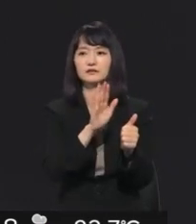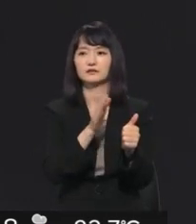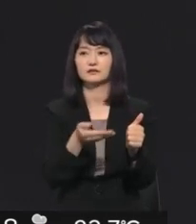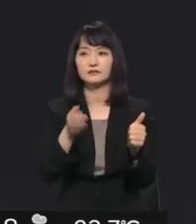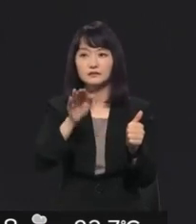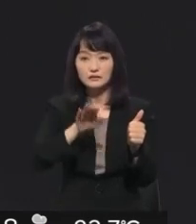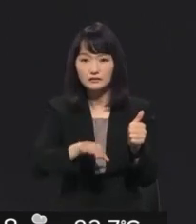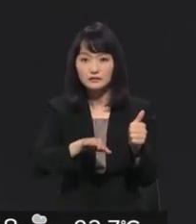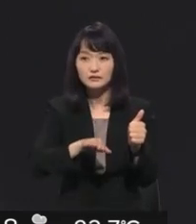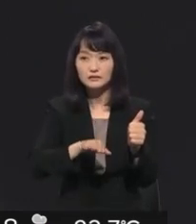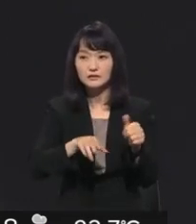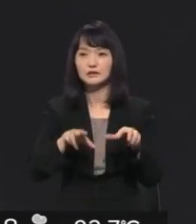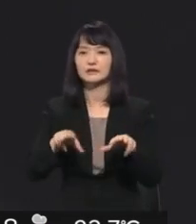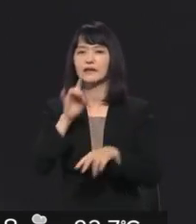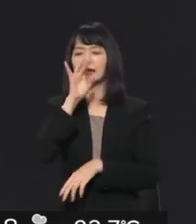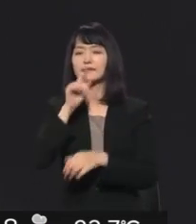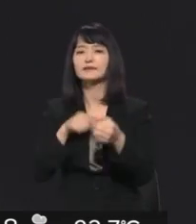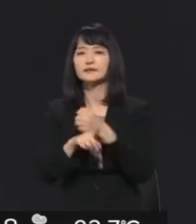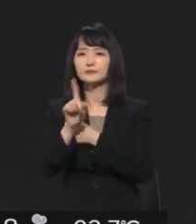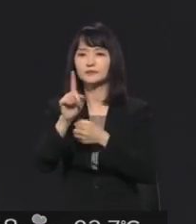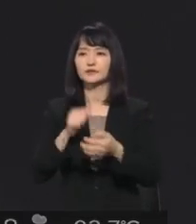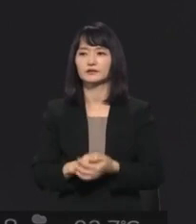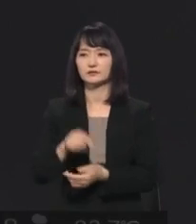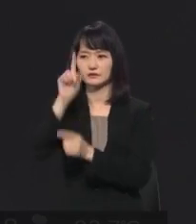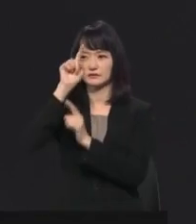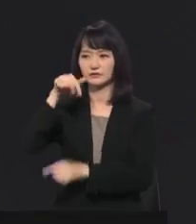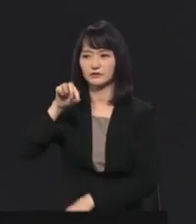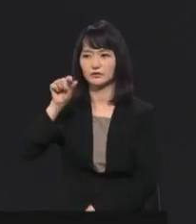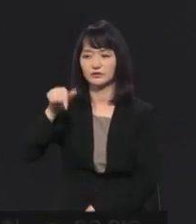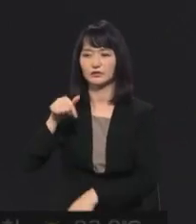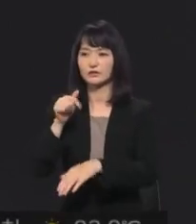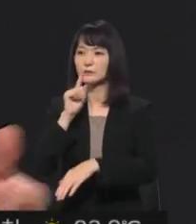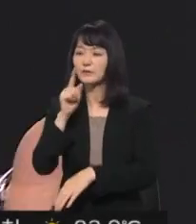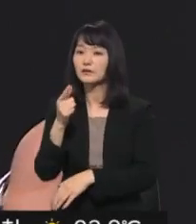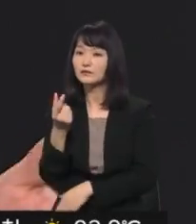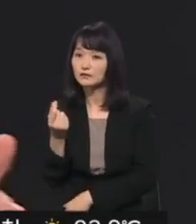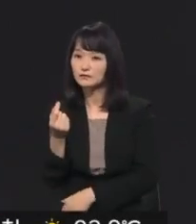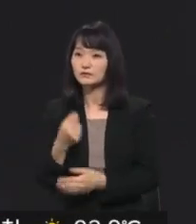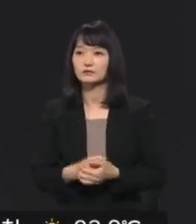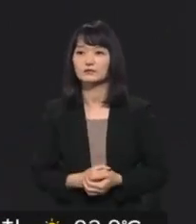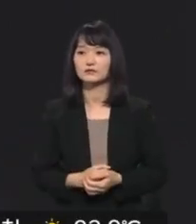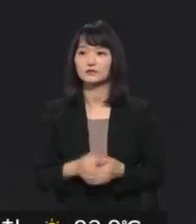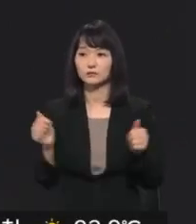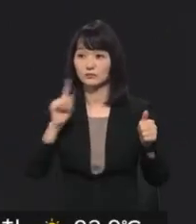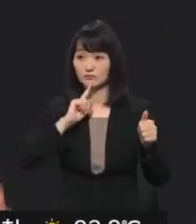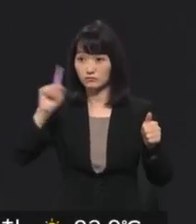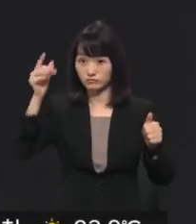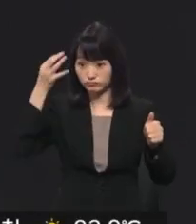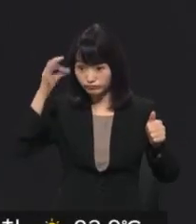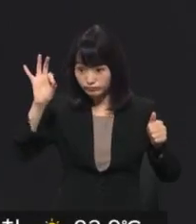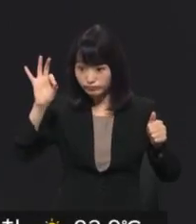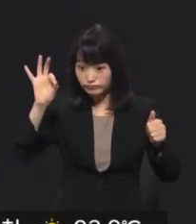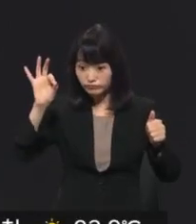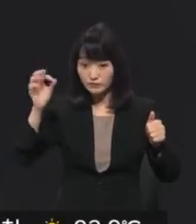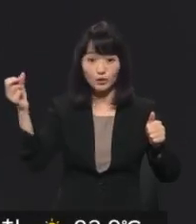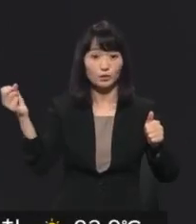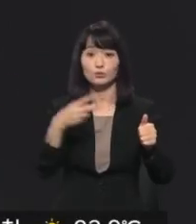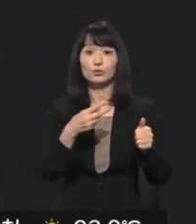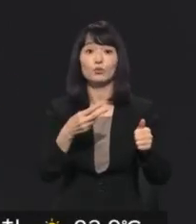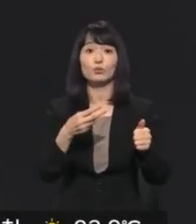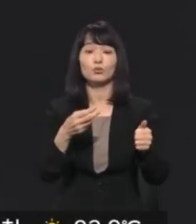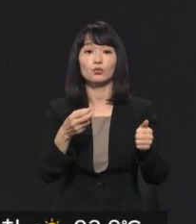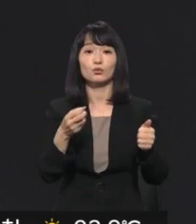근데 그게 왜 이제 난 되냐면 저는 이제 대표 말은 맞다고 보는데 가처분 인용 이 됐는데 좀 부르고 또 비례하게 따는 거 아닙니까